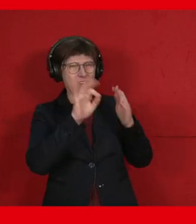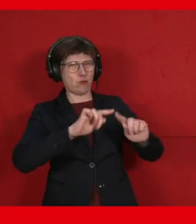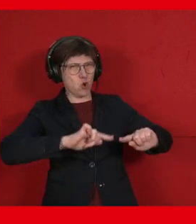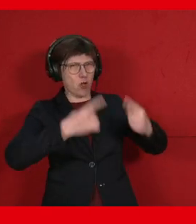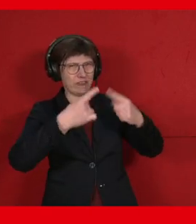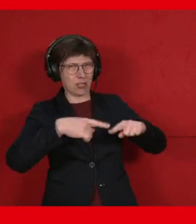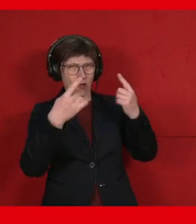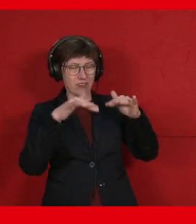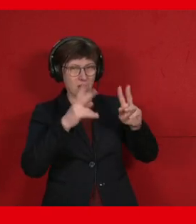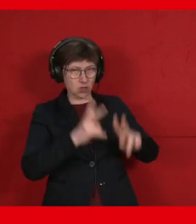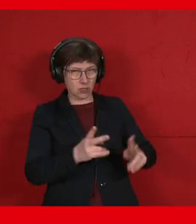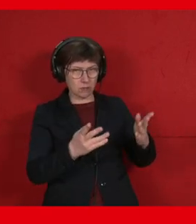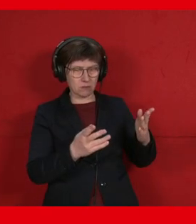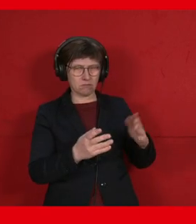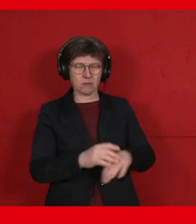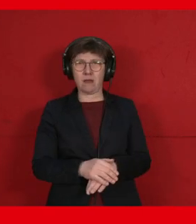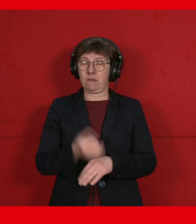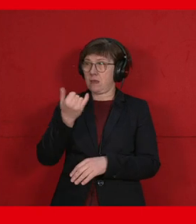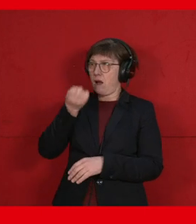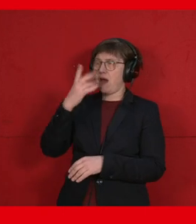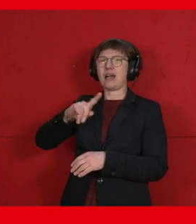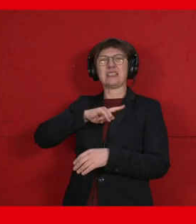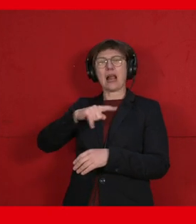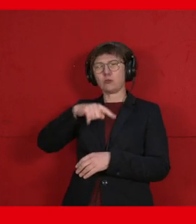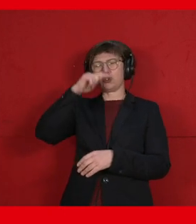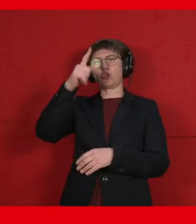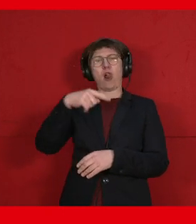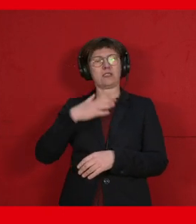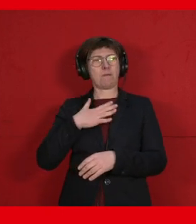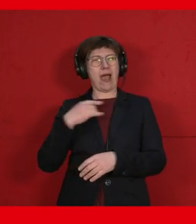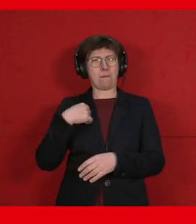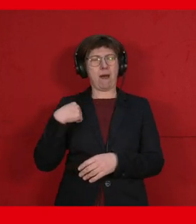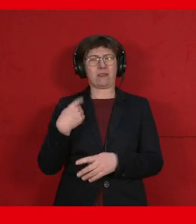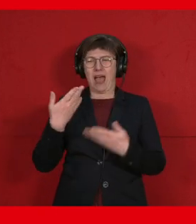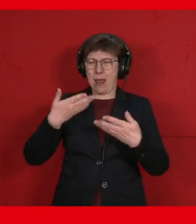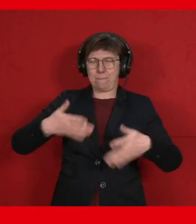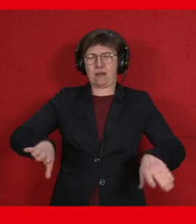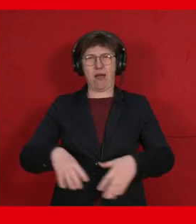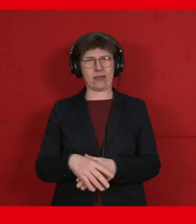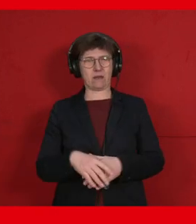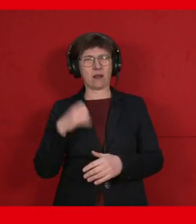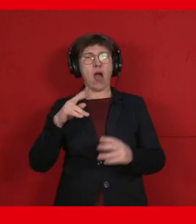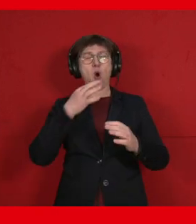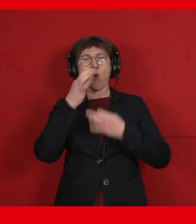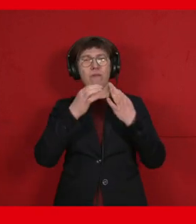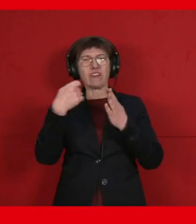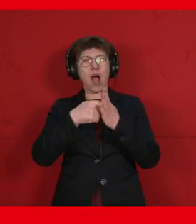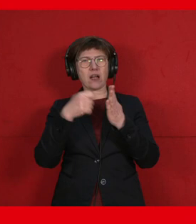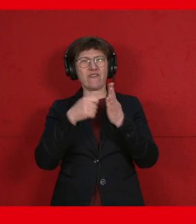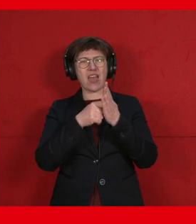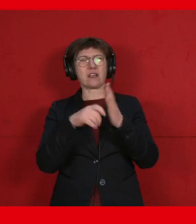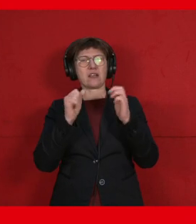ich mal von aus. Ja, absolut. Und ich bin, wie gesagt, stolz auf meine Partei, dass sie sich traut, auch wenn im Moment die Umfragewerte ja